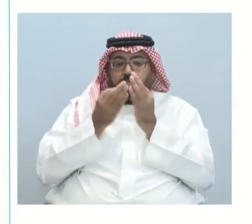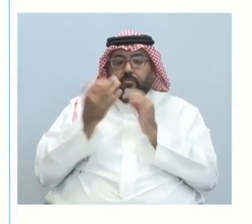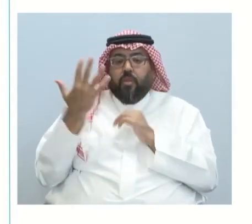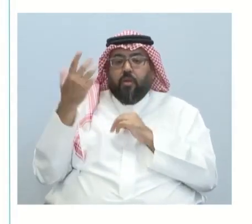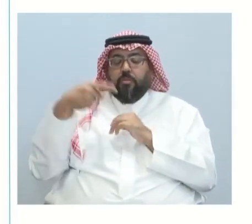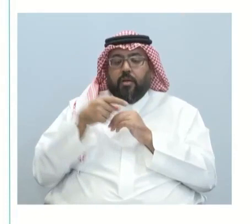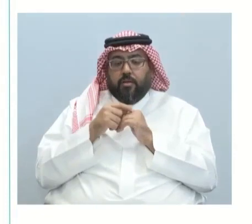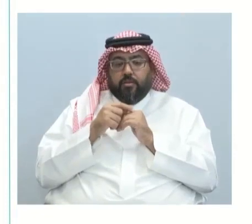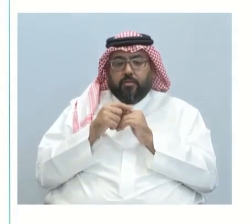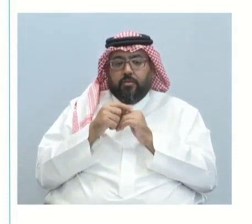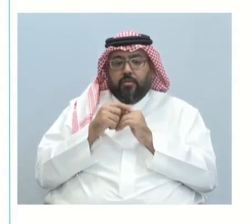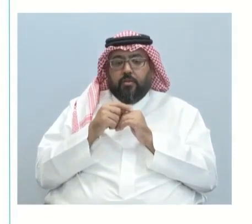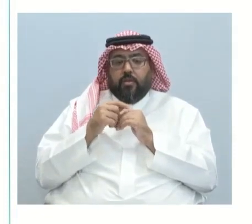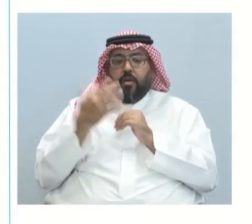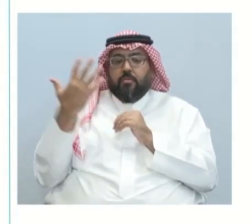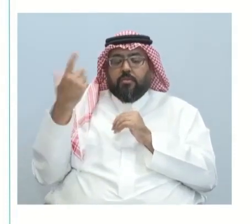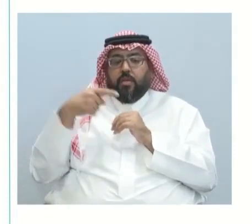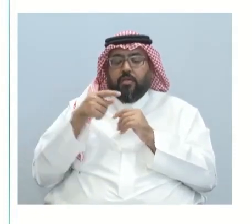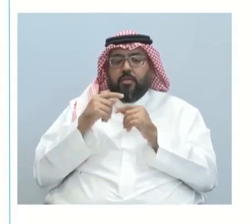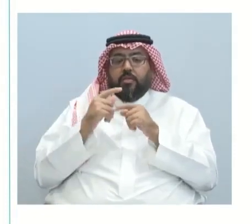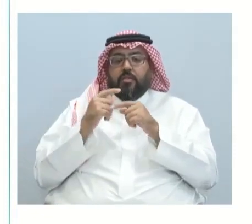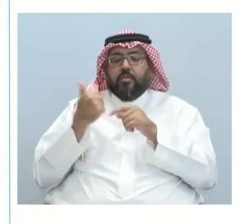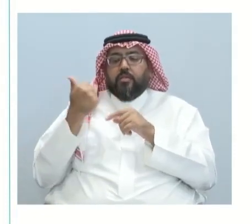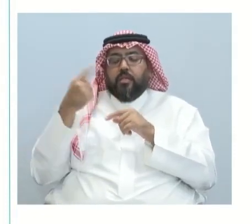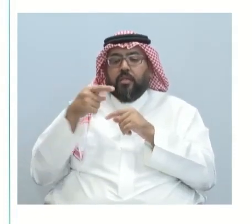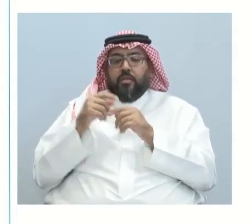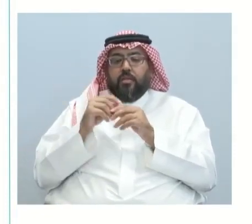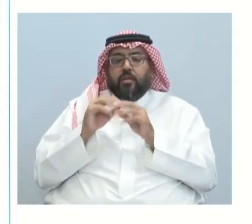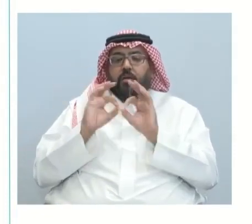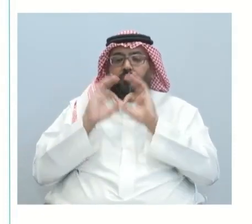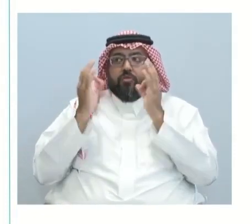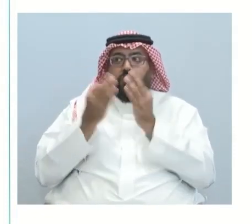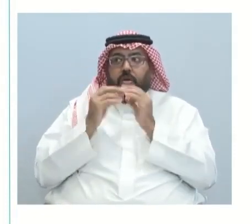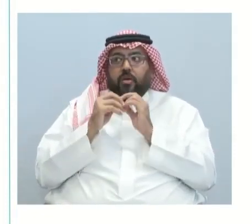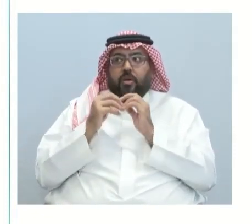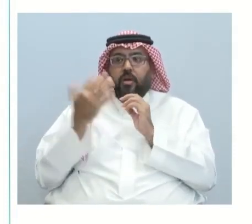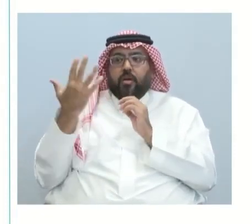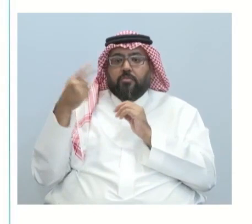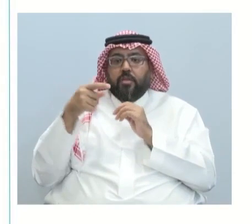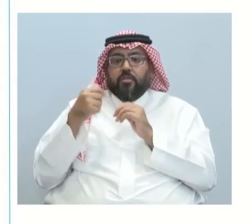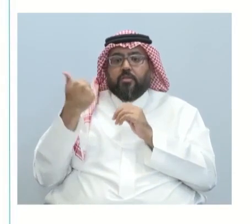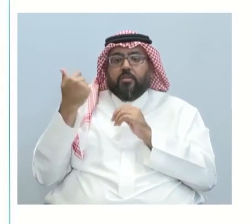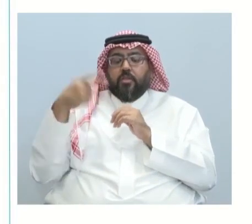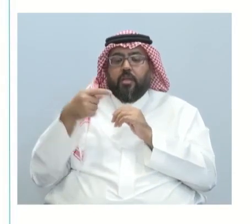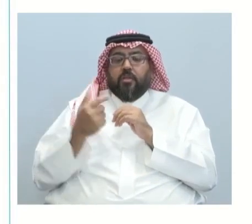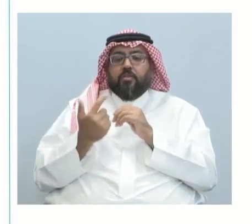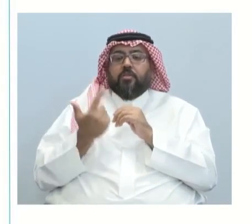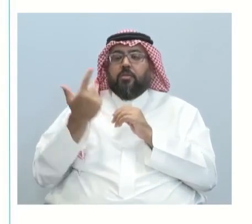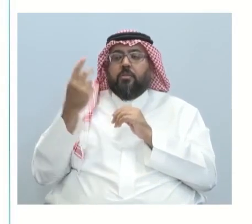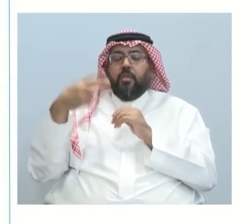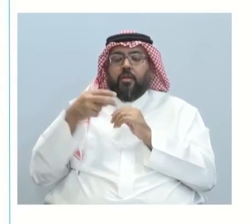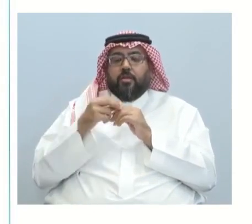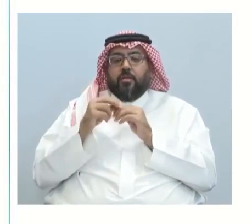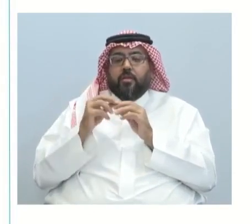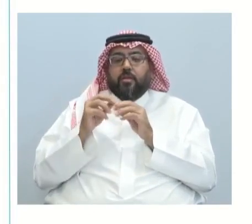والمجموعه 16 والمجموعه 17 في هذه الحاله هذه المجموعه 15 و 16 و17 بما